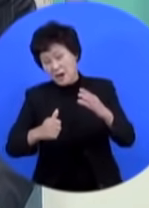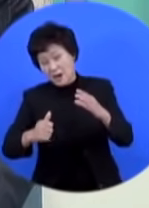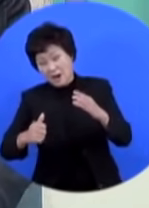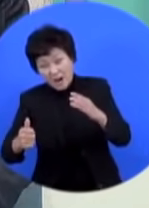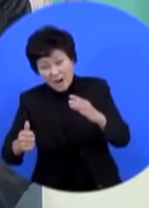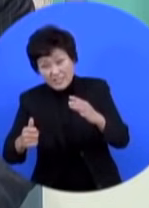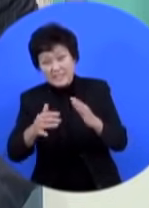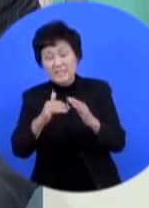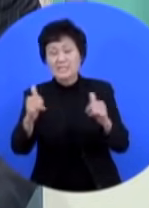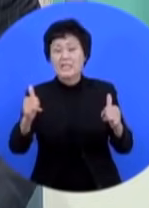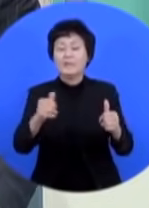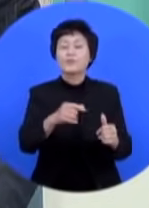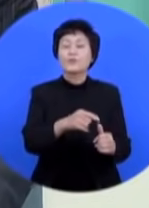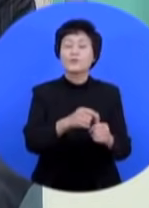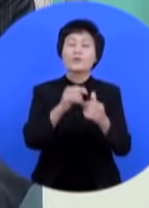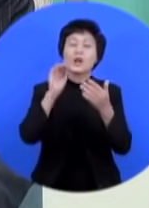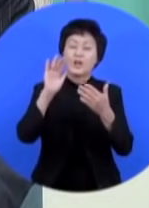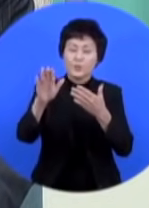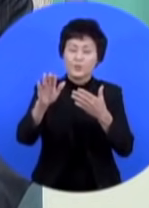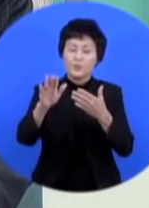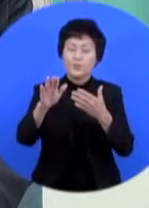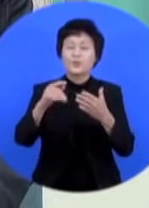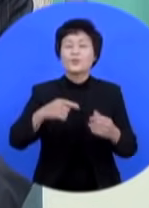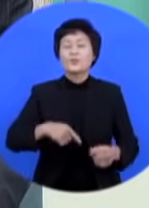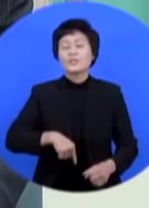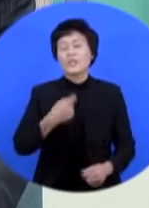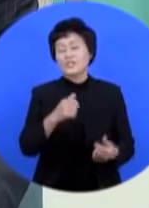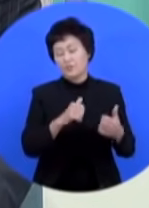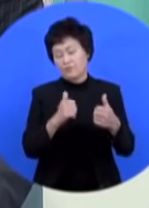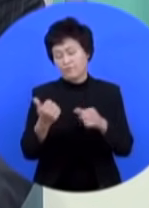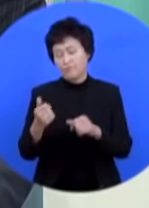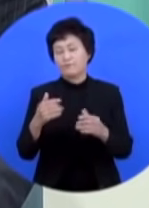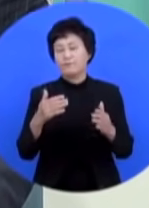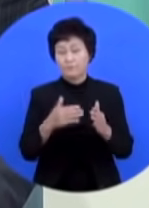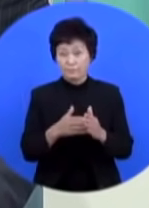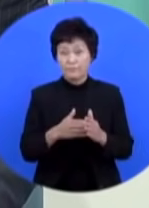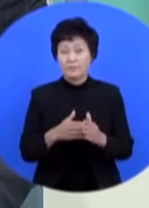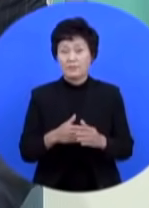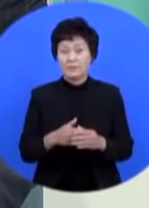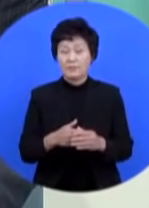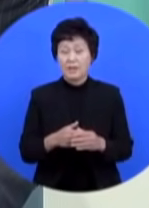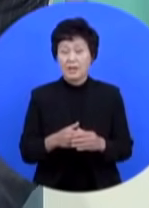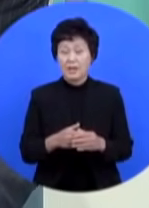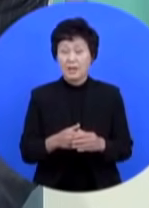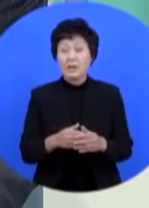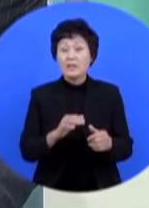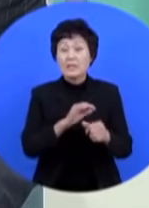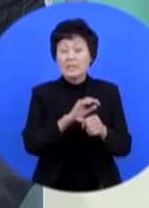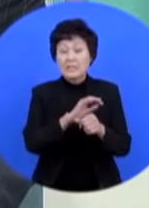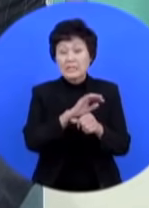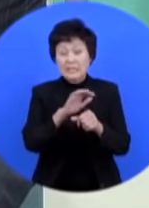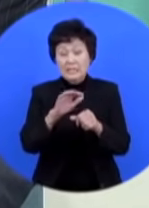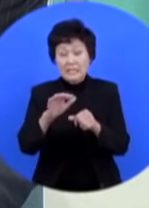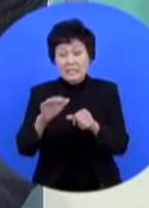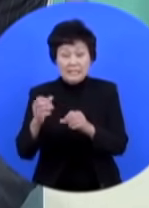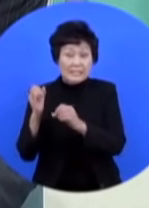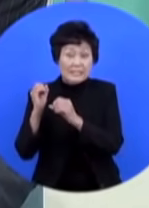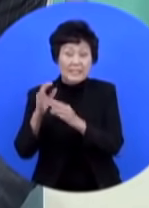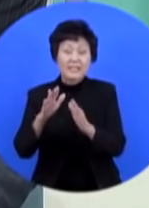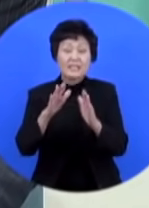목숨을 잃었어요. 그 의사자가 되고 순교를 한 거죠. 그 장례식에서 목사님이 열 가지 지금